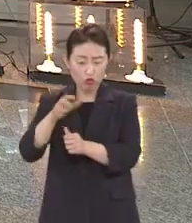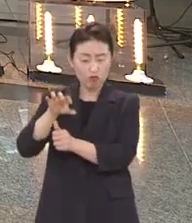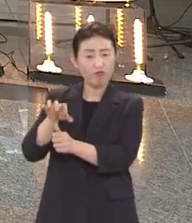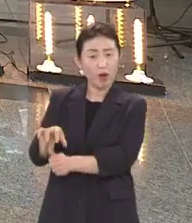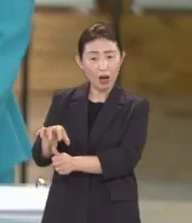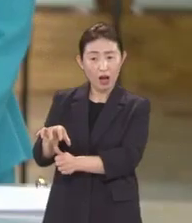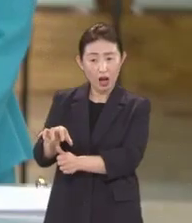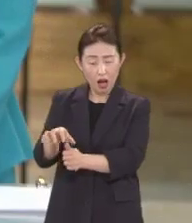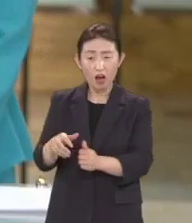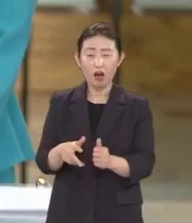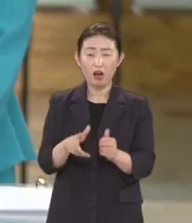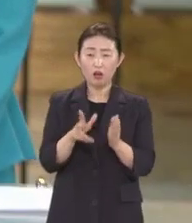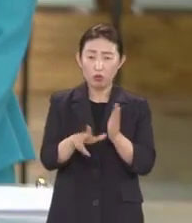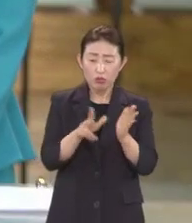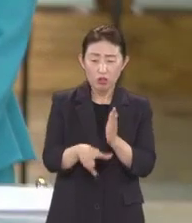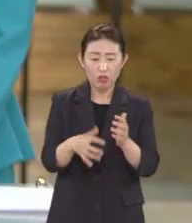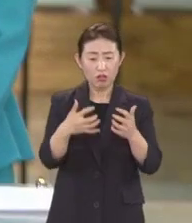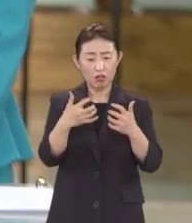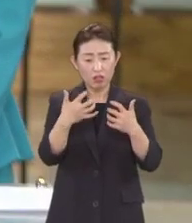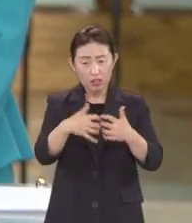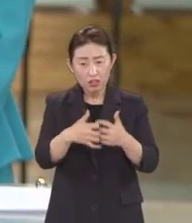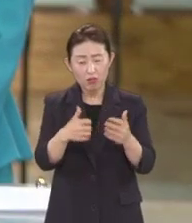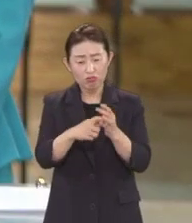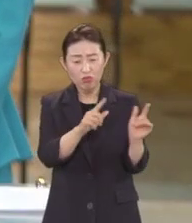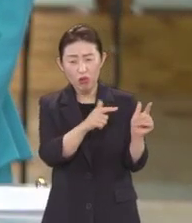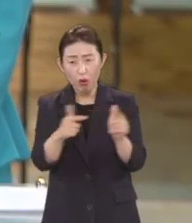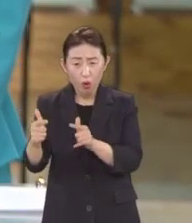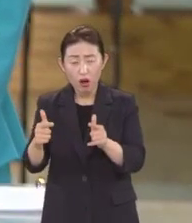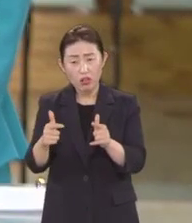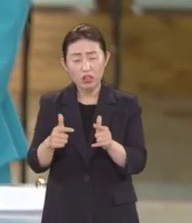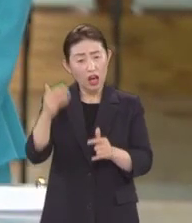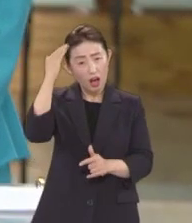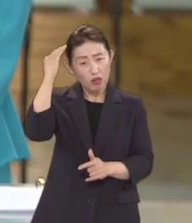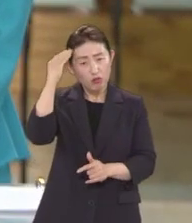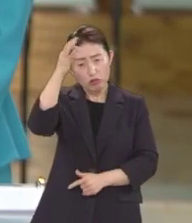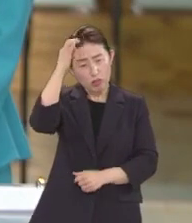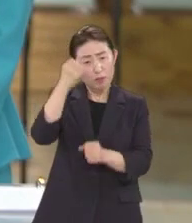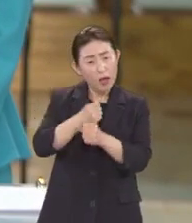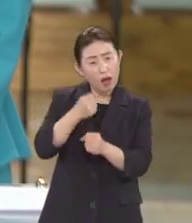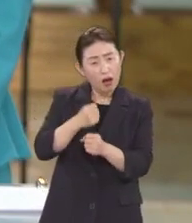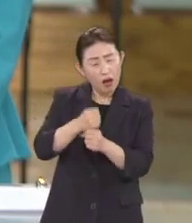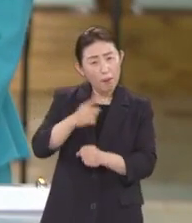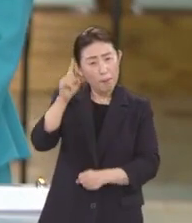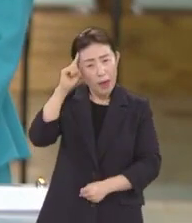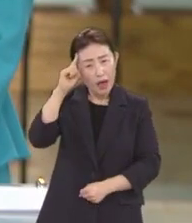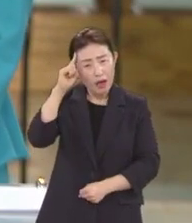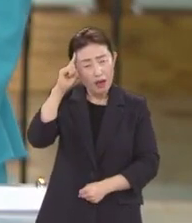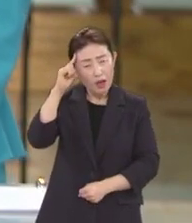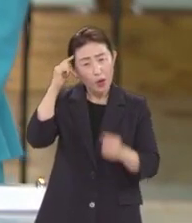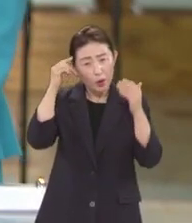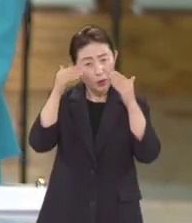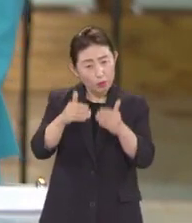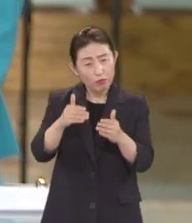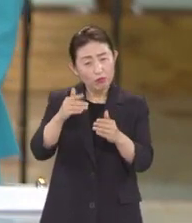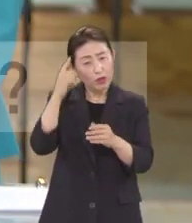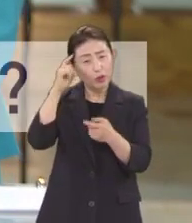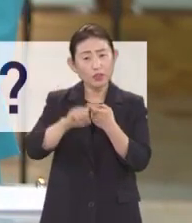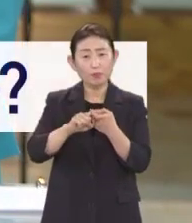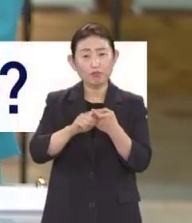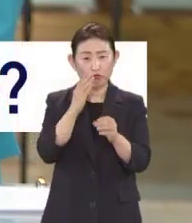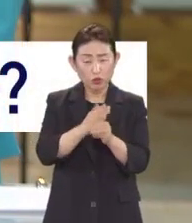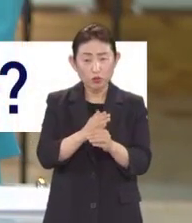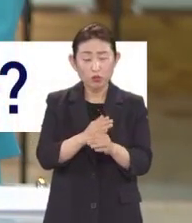인해서 소재, 부품, 장비 국산화에 관심이 크게 모아지기도 했는데요. 세계가 지금 기술 패권 시대로 가고 있습니다. 기술